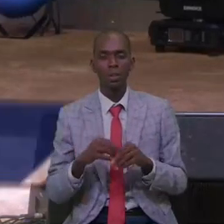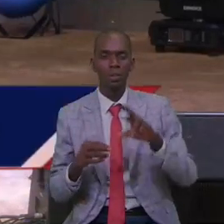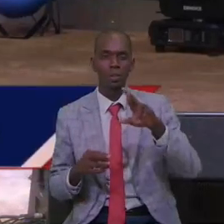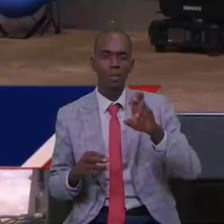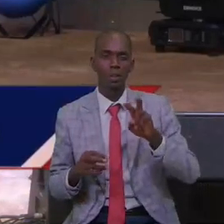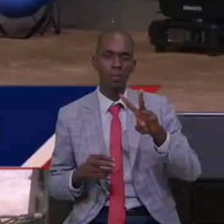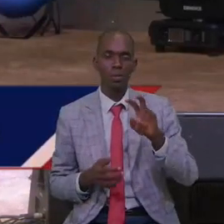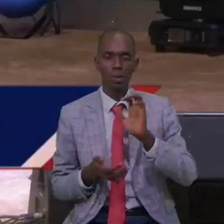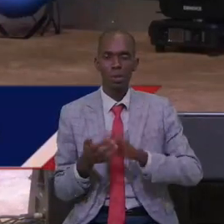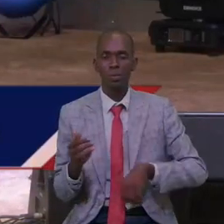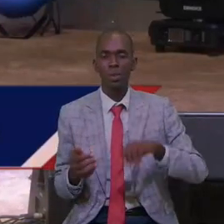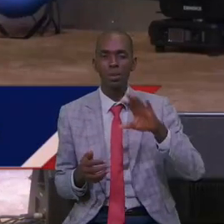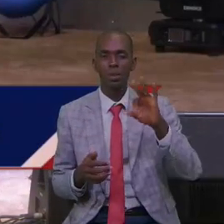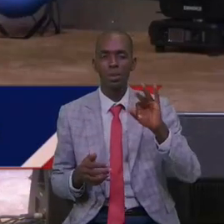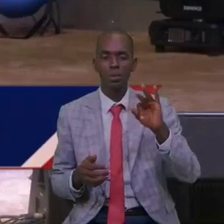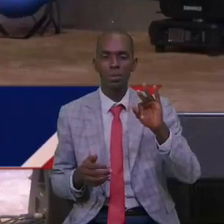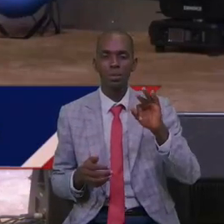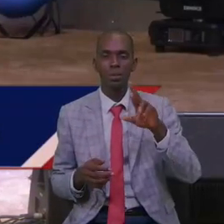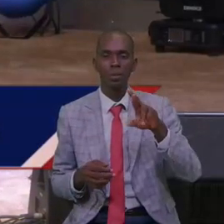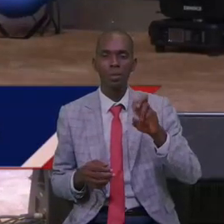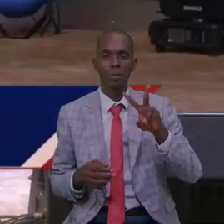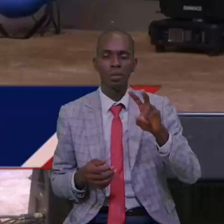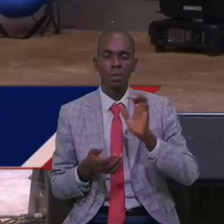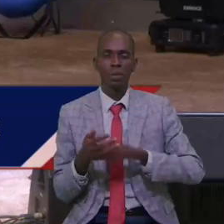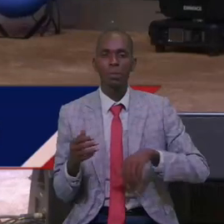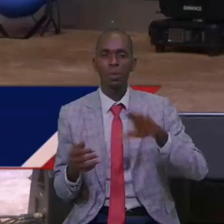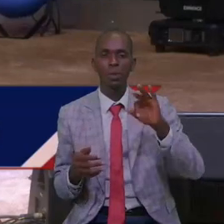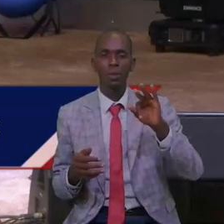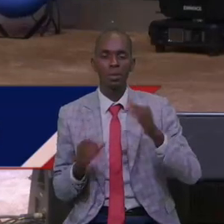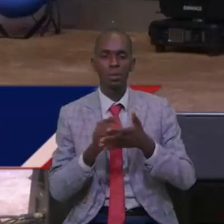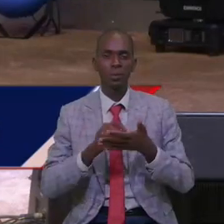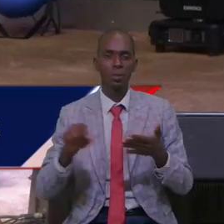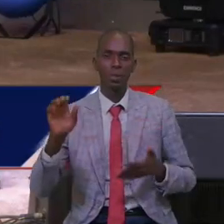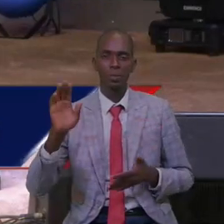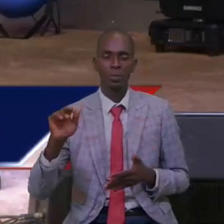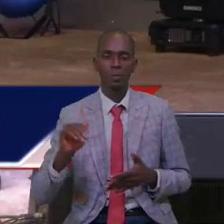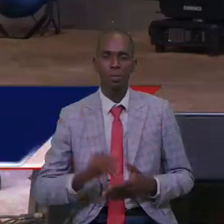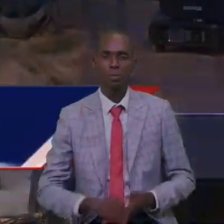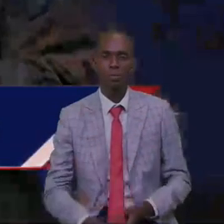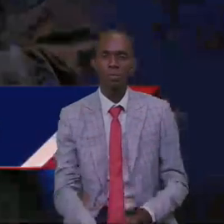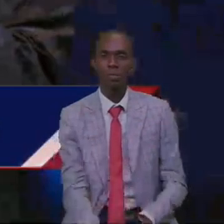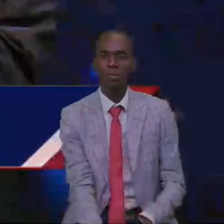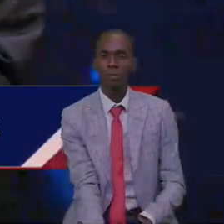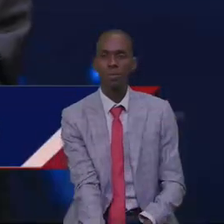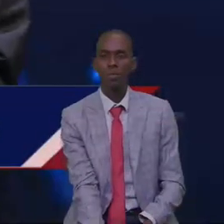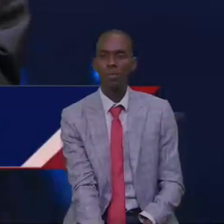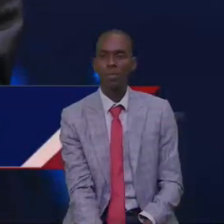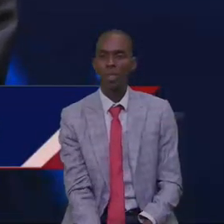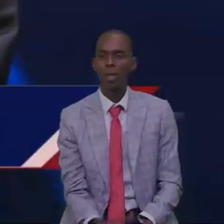19. Apocalypse chapitre 19, verset 15.